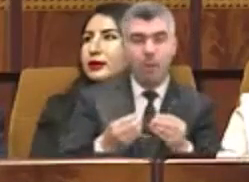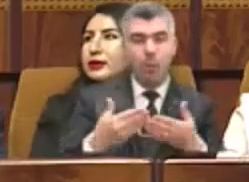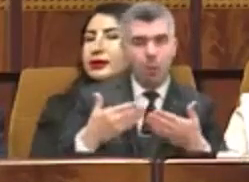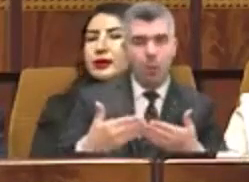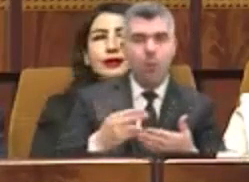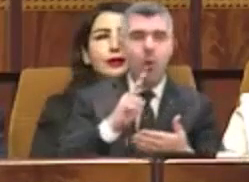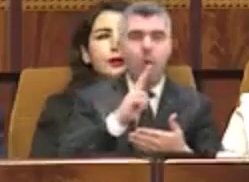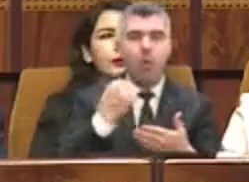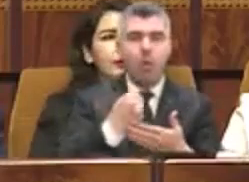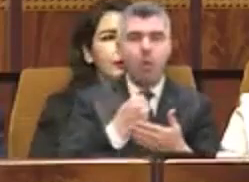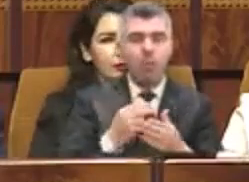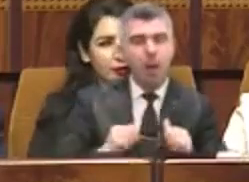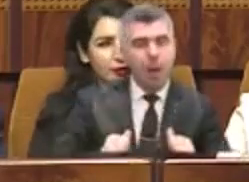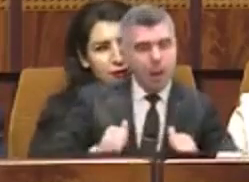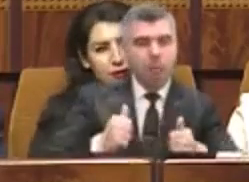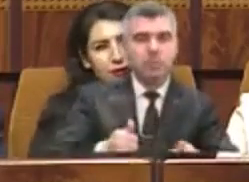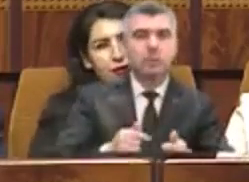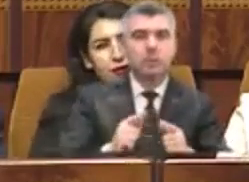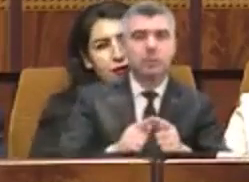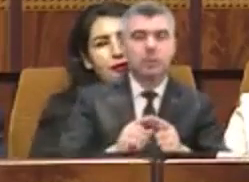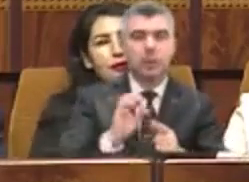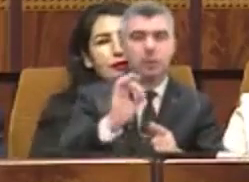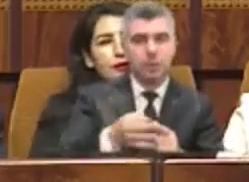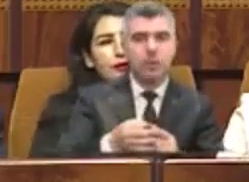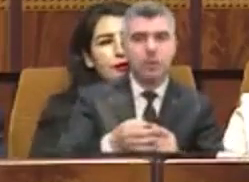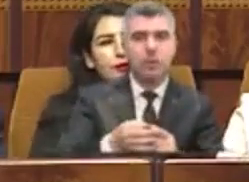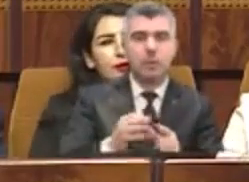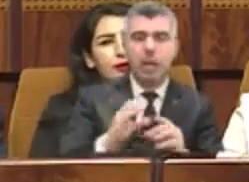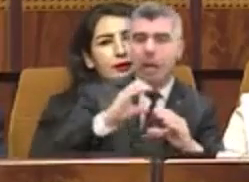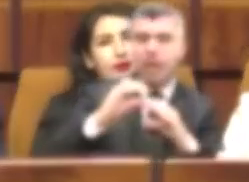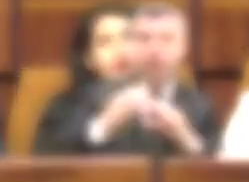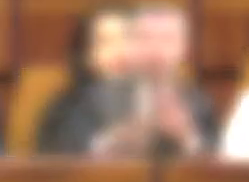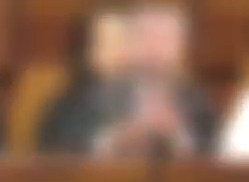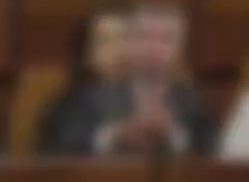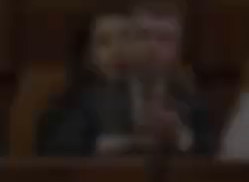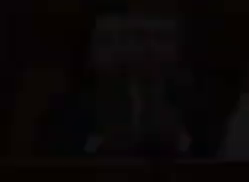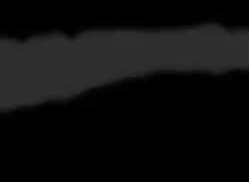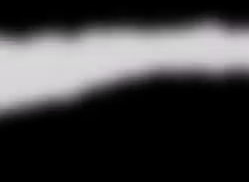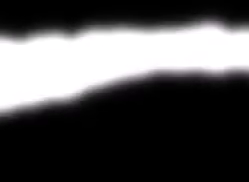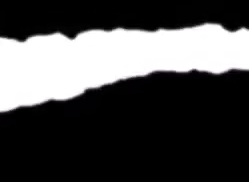هذه الحكومه كنشجعوها بقوه خصوصا في مجال الحوار الاجتماعي.